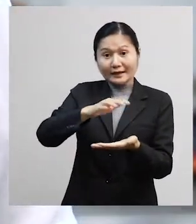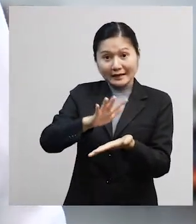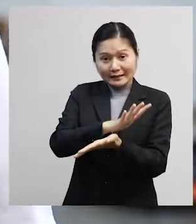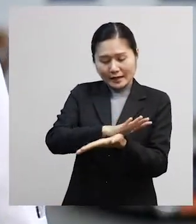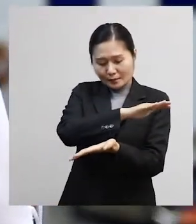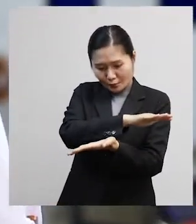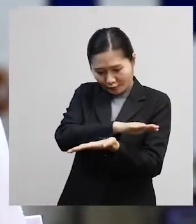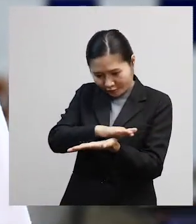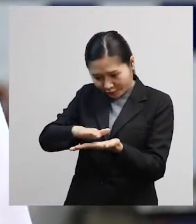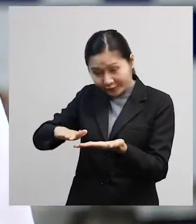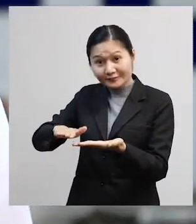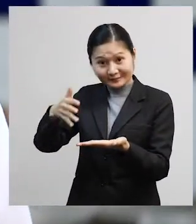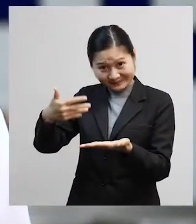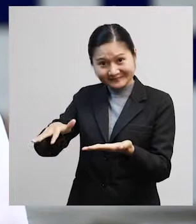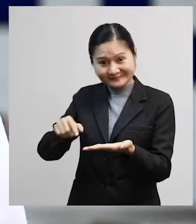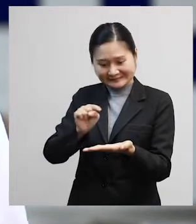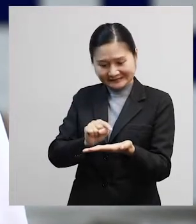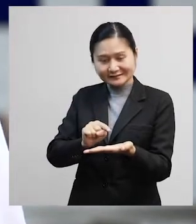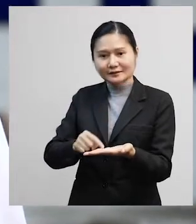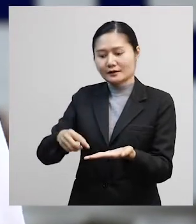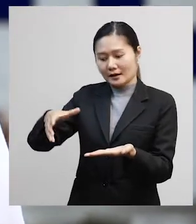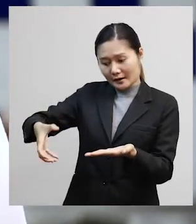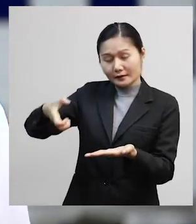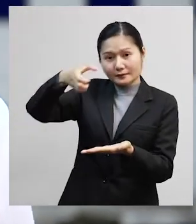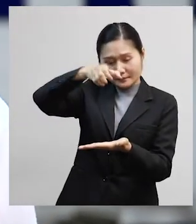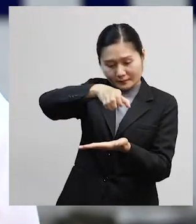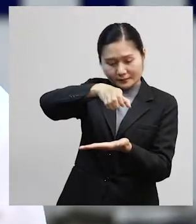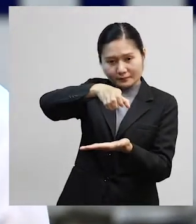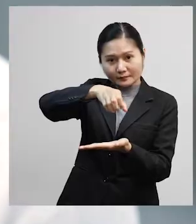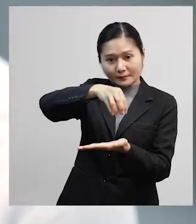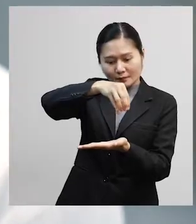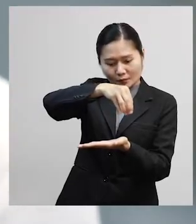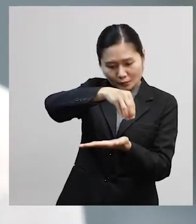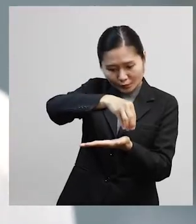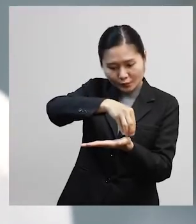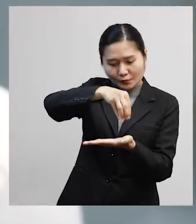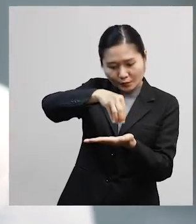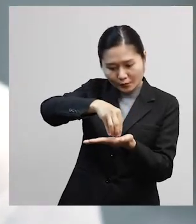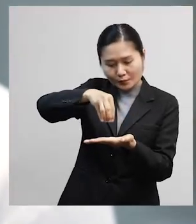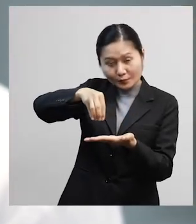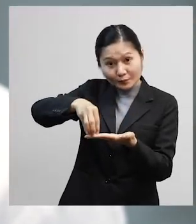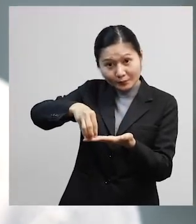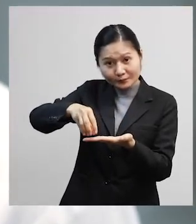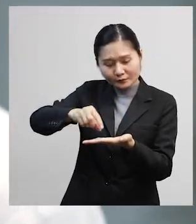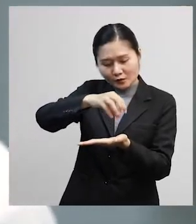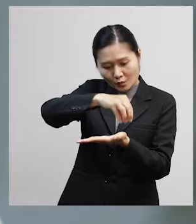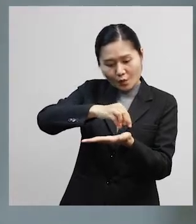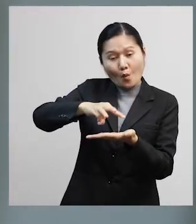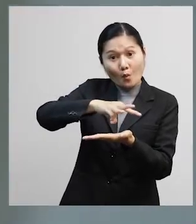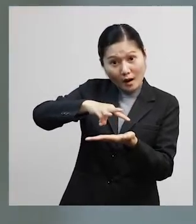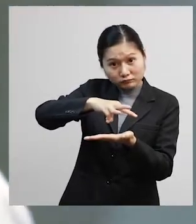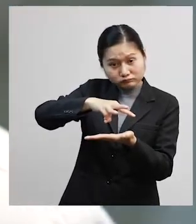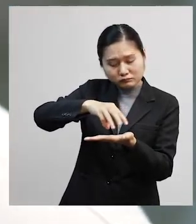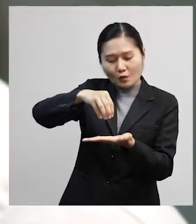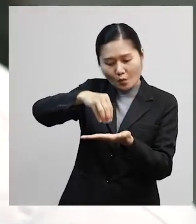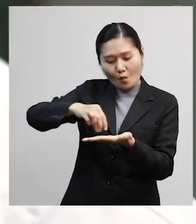ระดาษอบเอาไว้แล้วเนี่ยนะคะให้วางแต่ละชิ้นเนี่ยค่ะให้เขามีช่องว่าง